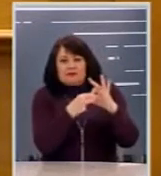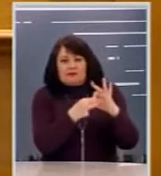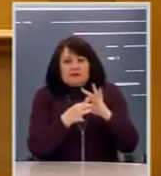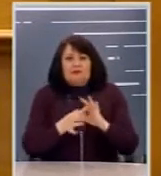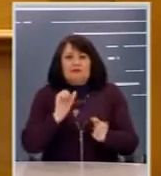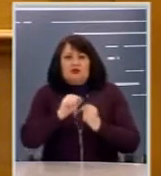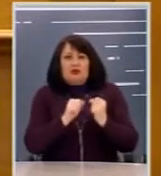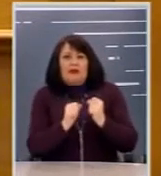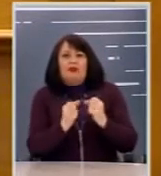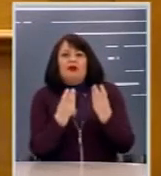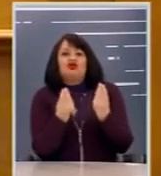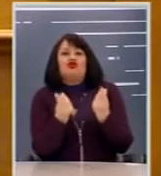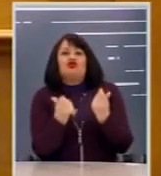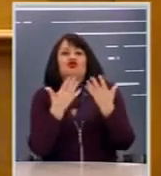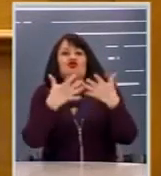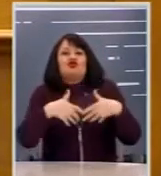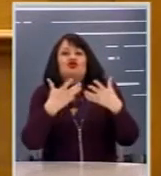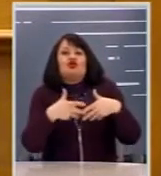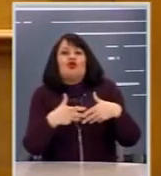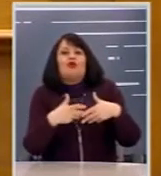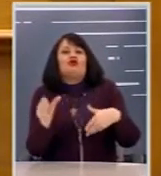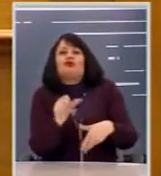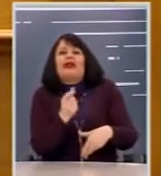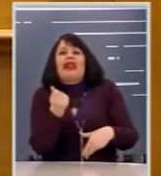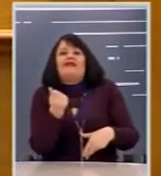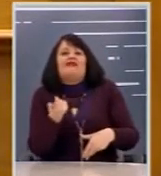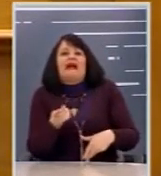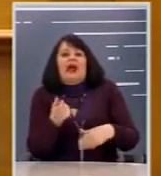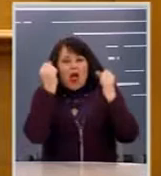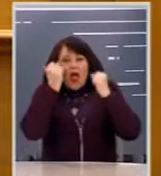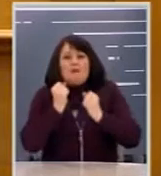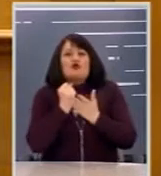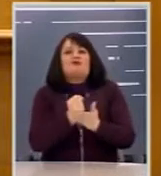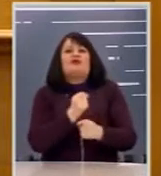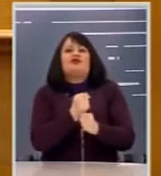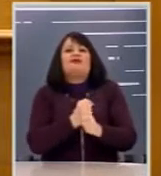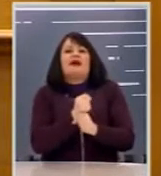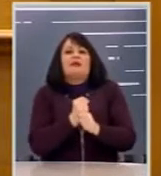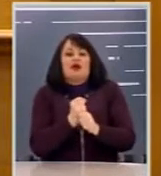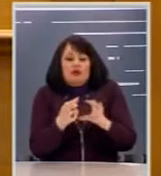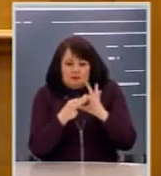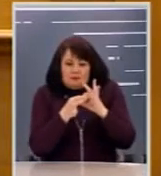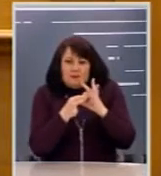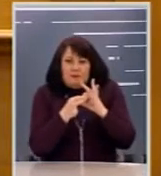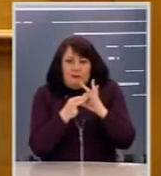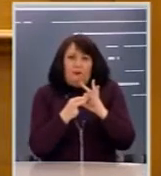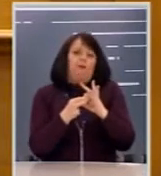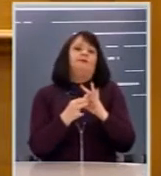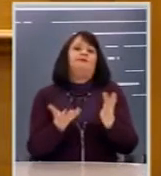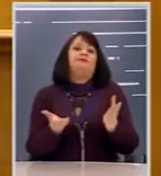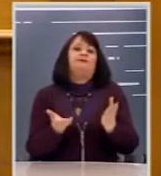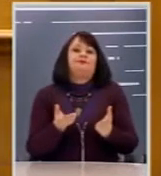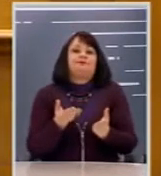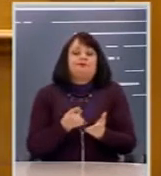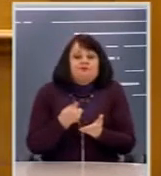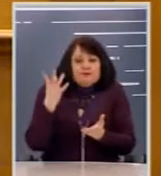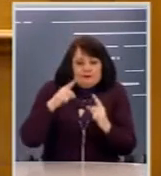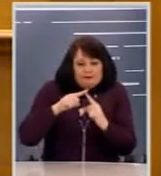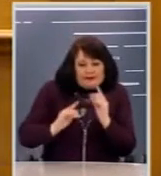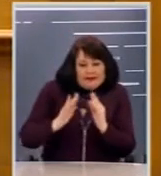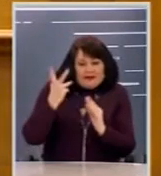μηχανισμό διαπραγμάτευσης των τιμών αποζημίωσης. Δεν υπήρχε στην Ελλάδα μηχανισμός αξιολόγησης τεχνολογιών